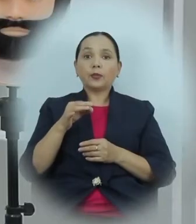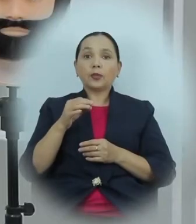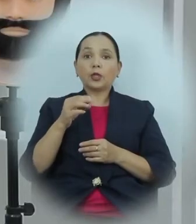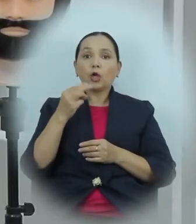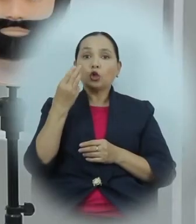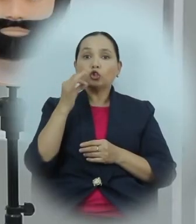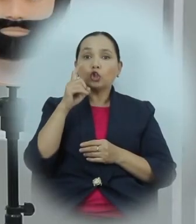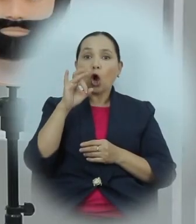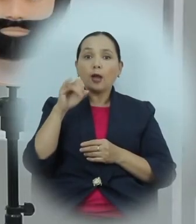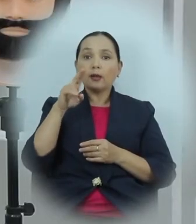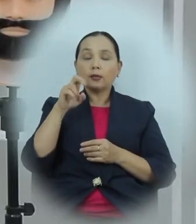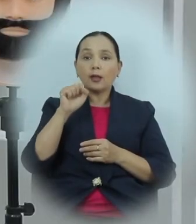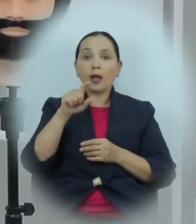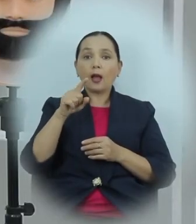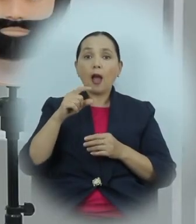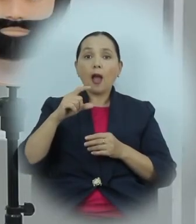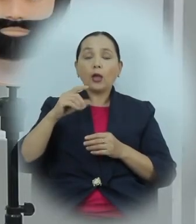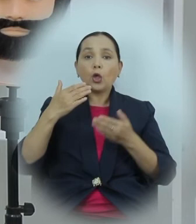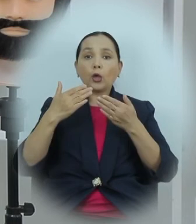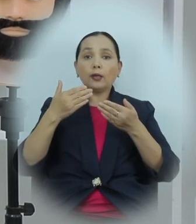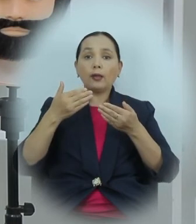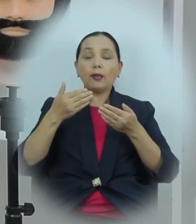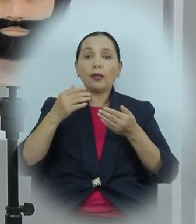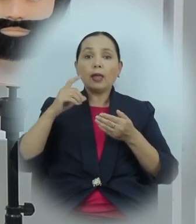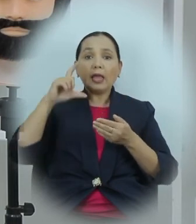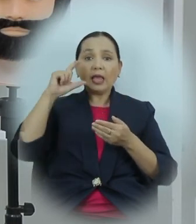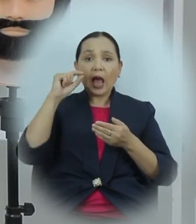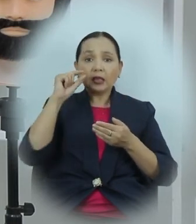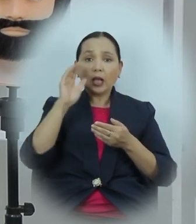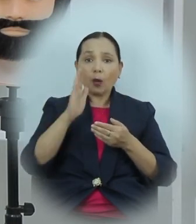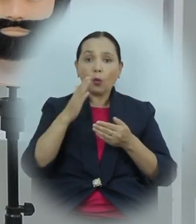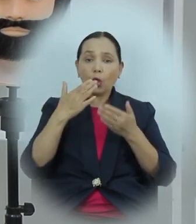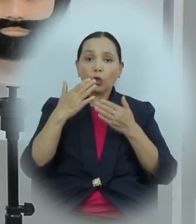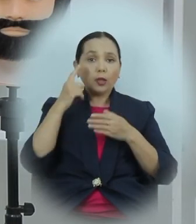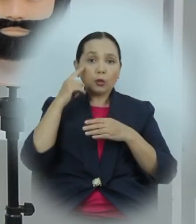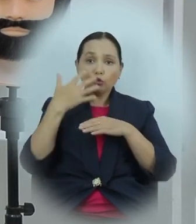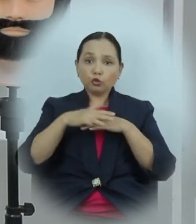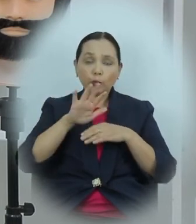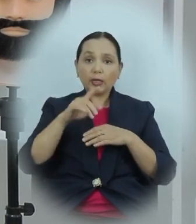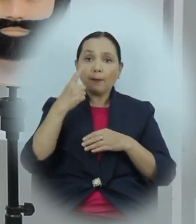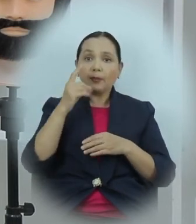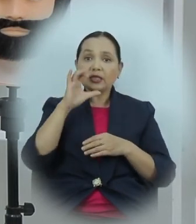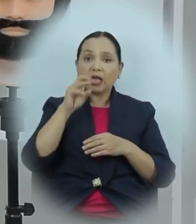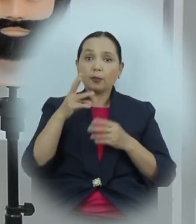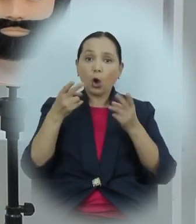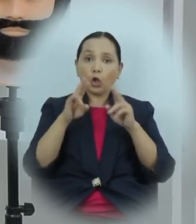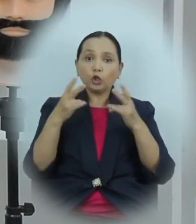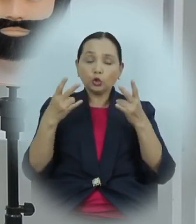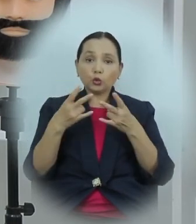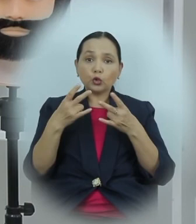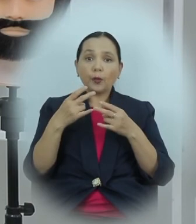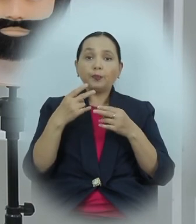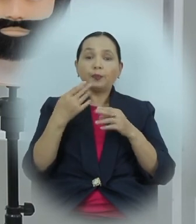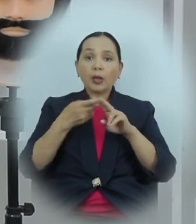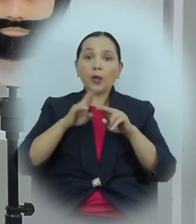shogirdlar yo'q haddan tashqari kalta qilib qo'yadi yoki uzoq qo'yadi. Misol uchun 1 santimetr qoldirishimiz uchun